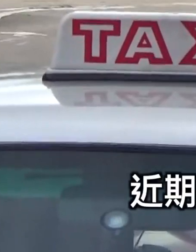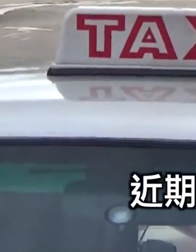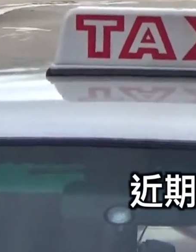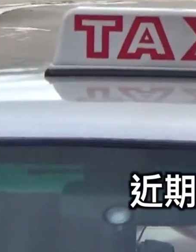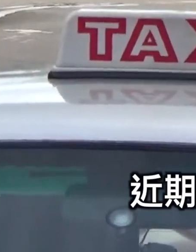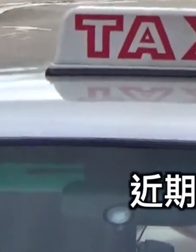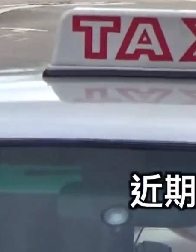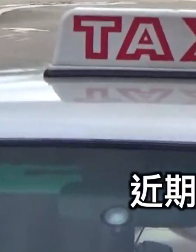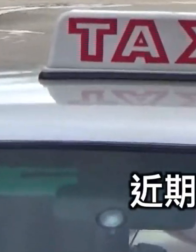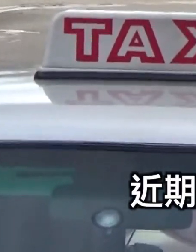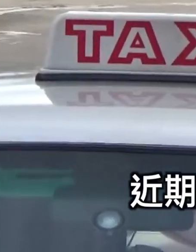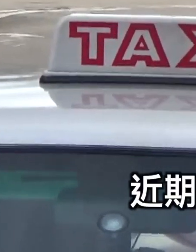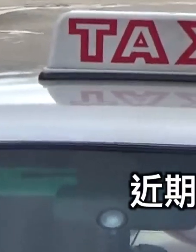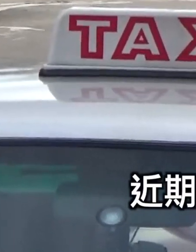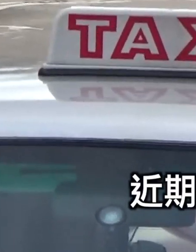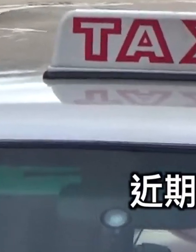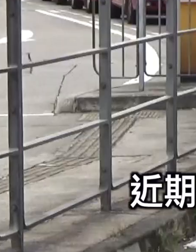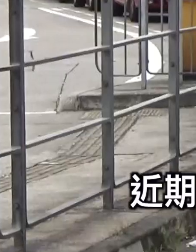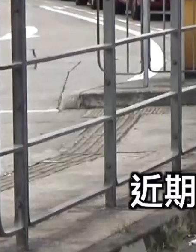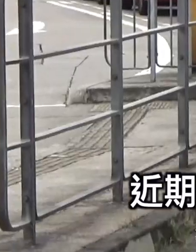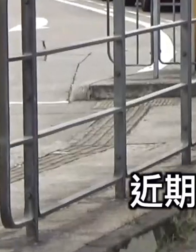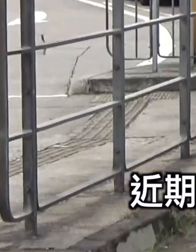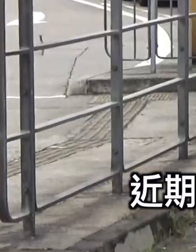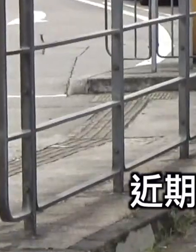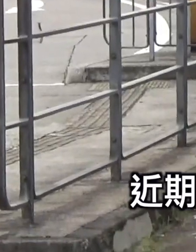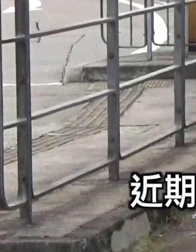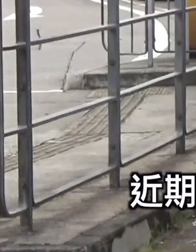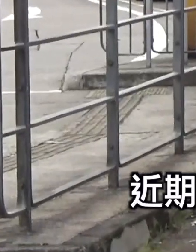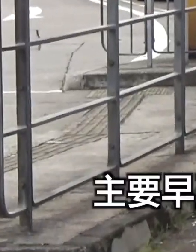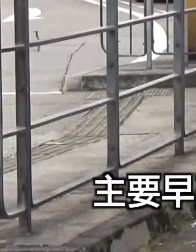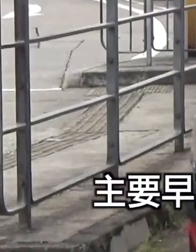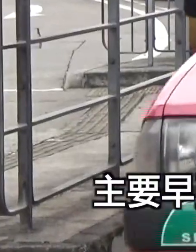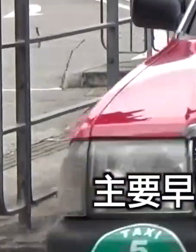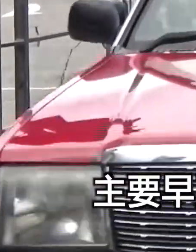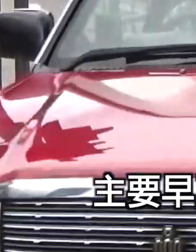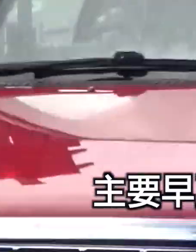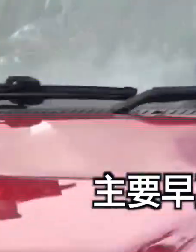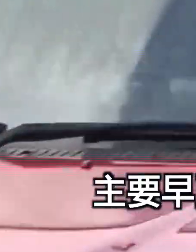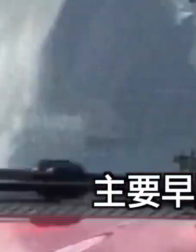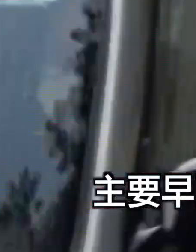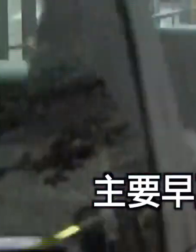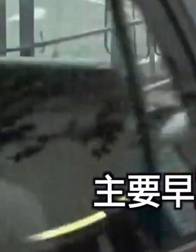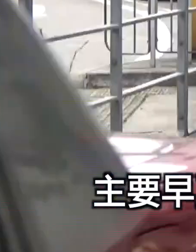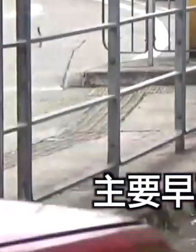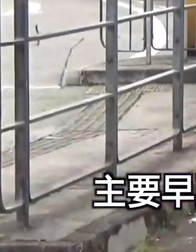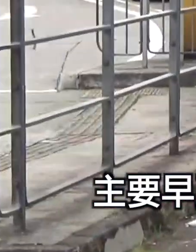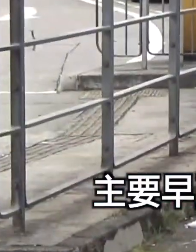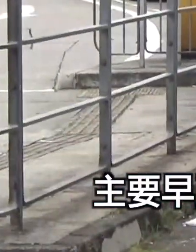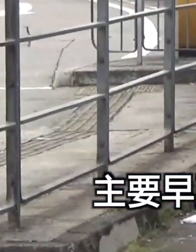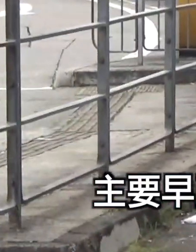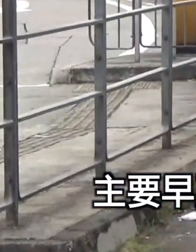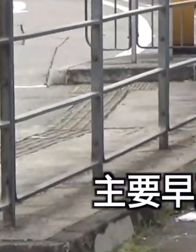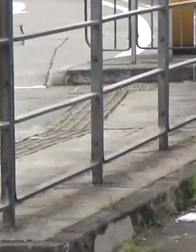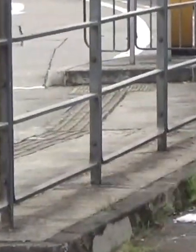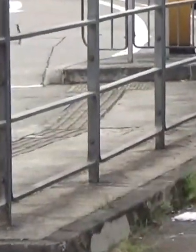近期咧就係、是、3月3號啦、3月10號同埋3月17號翻個工嘅，咁主要都係翻早更啦，即係6、7點去到